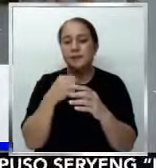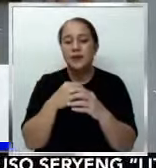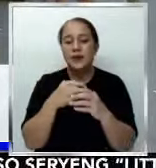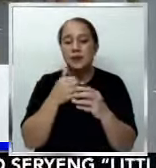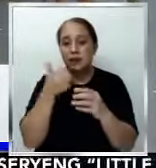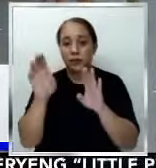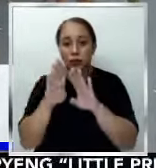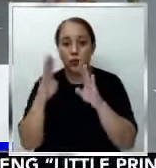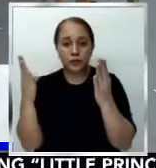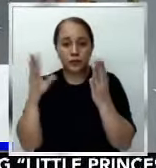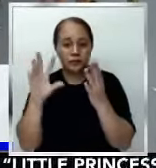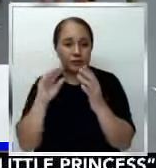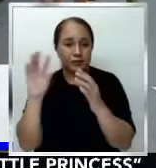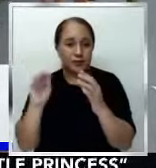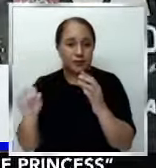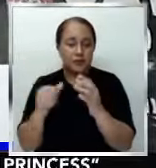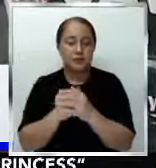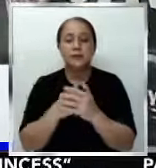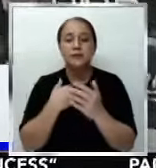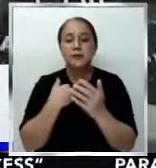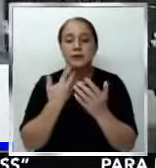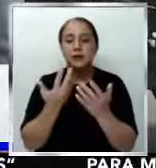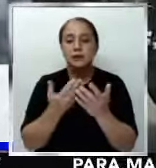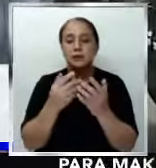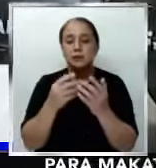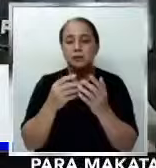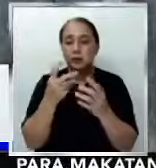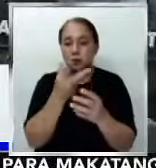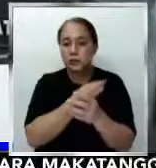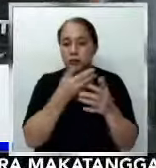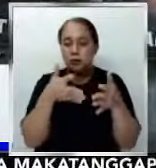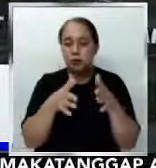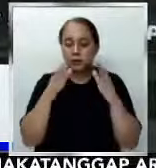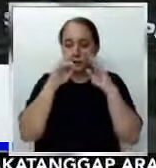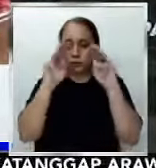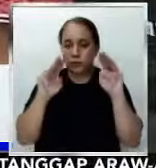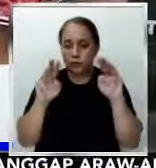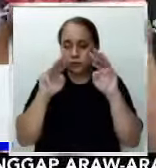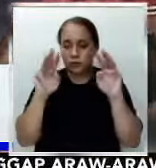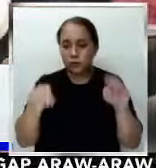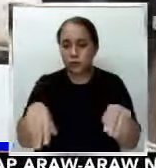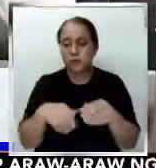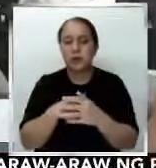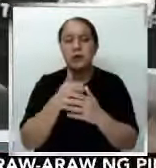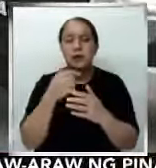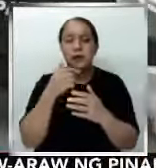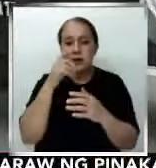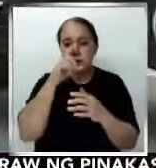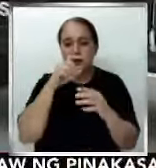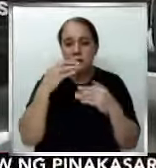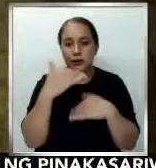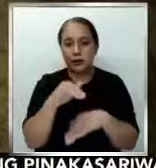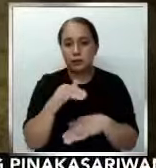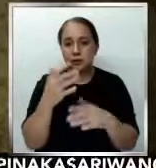Bukod sa bakunado lang ang papayagan sa mga mall, may age limit ding ipatutupad para sa mga pwedeng pumasok.